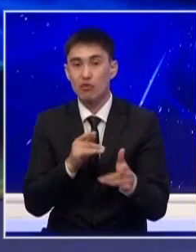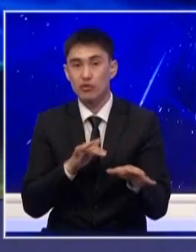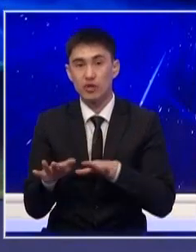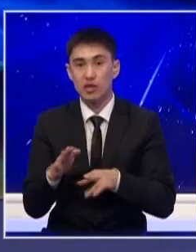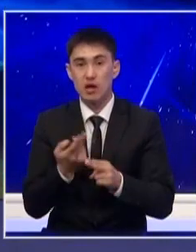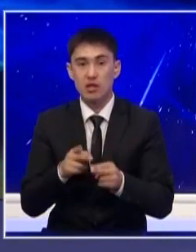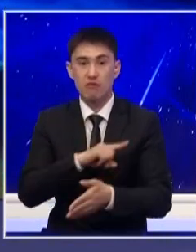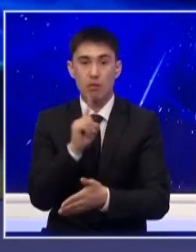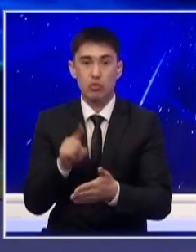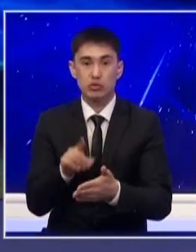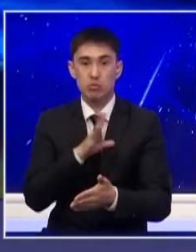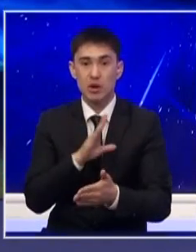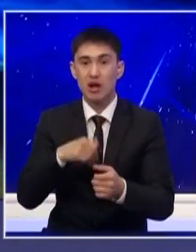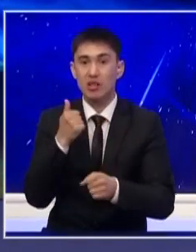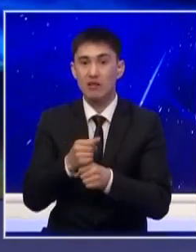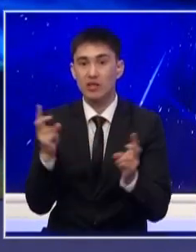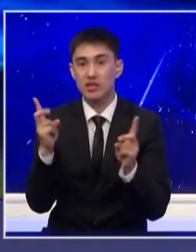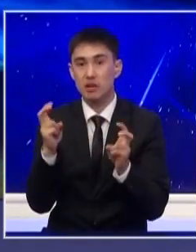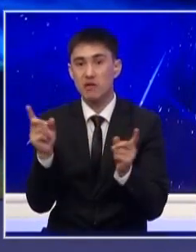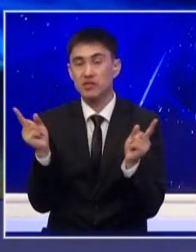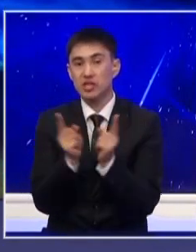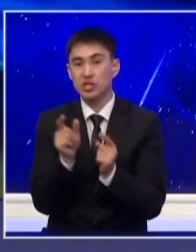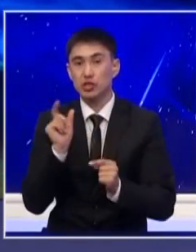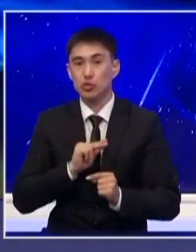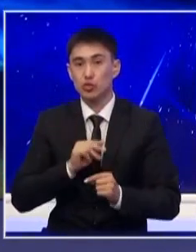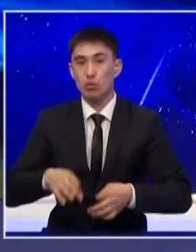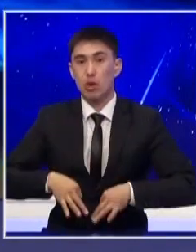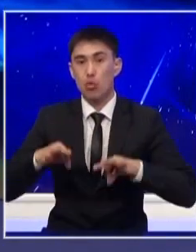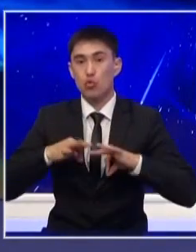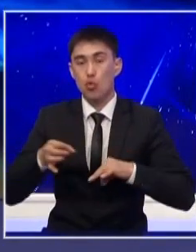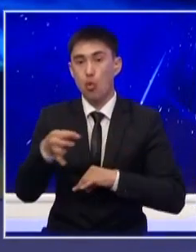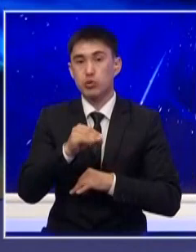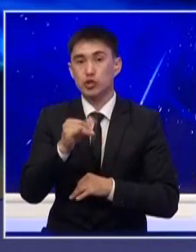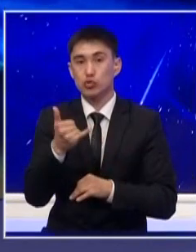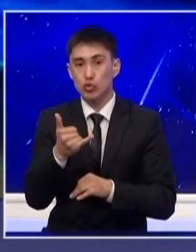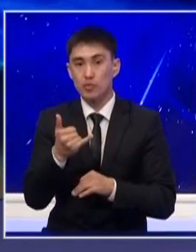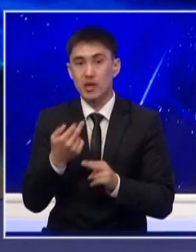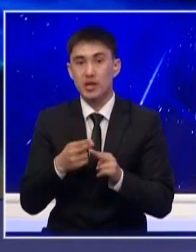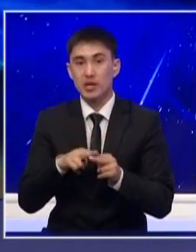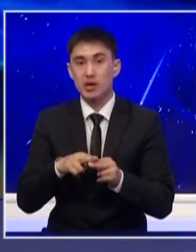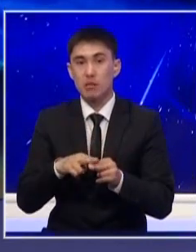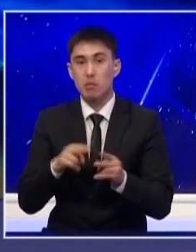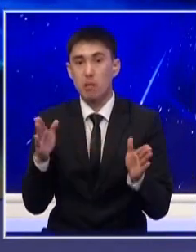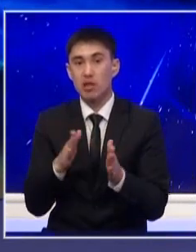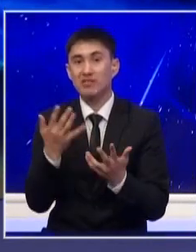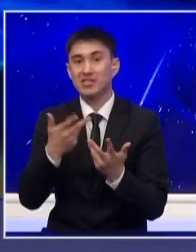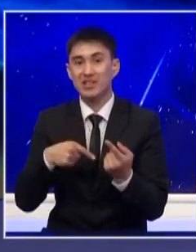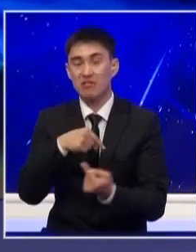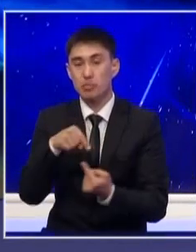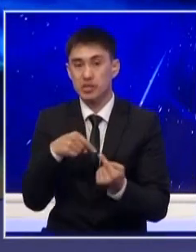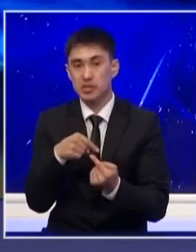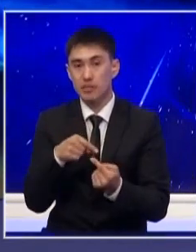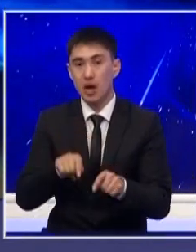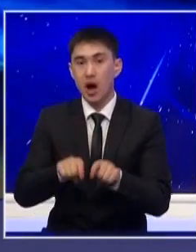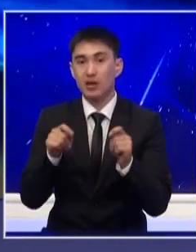дела? Эти вопросы стали главной темой встречи сотрудников прокуратуры области ЖТСУ с представителями малого и среднего